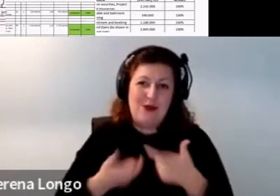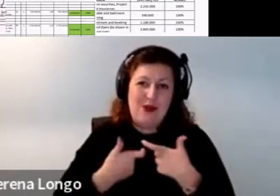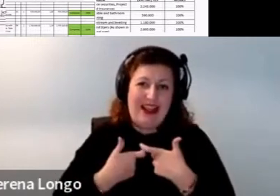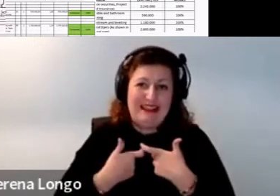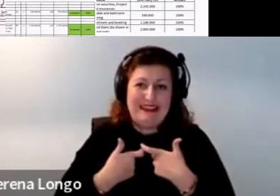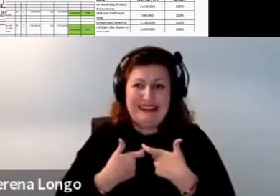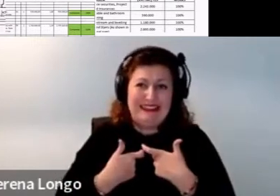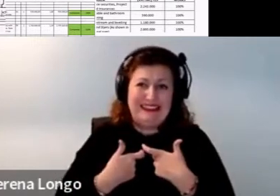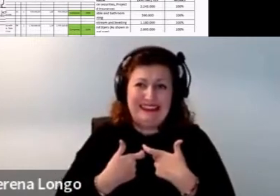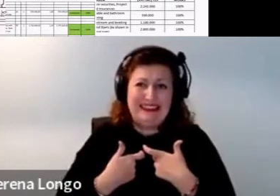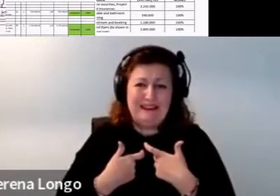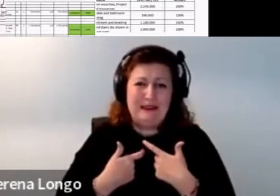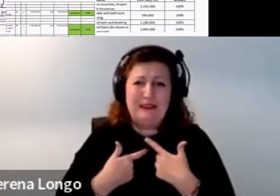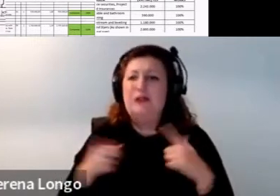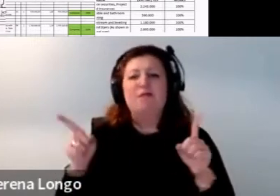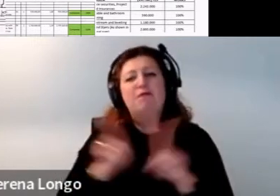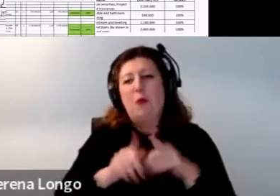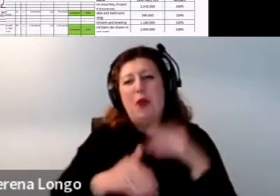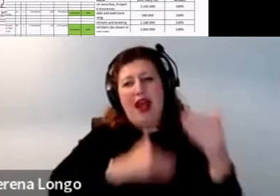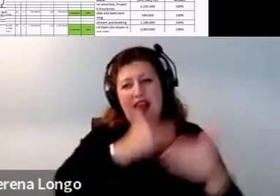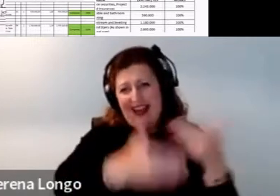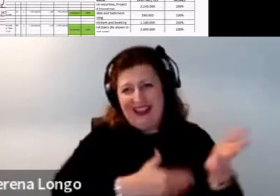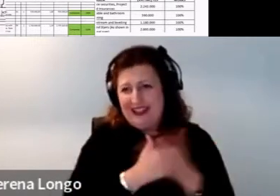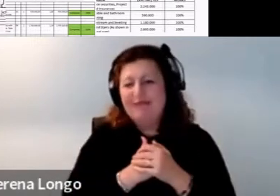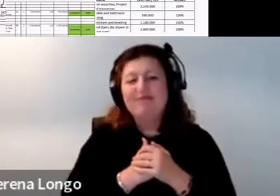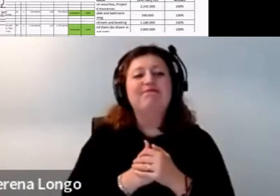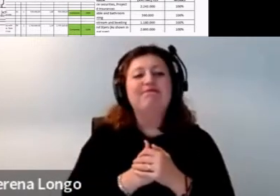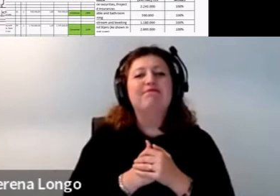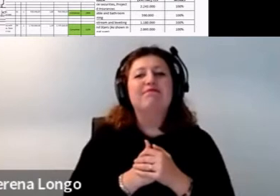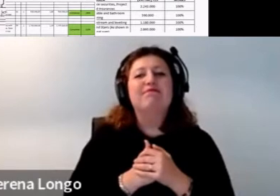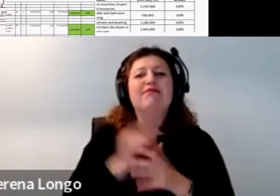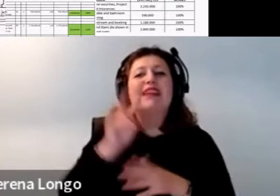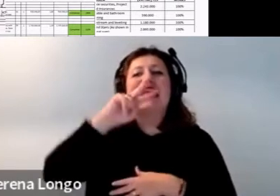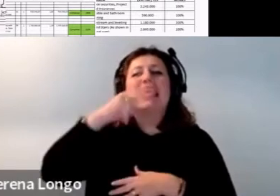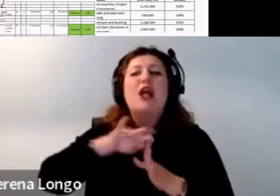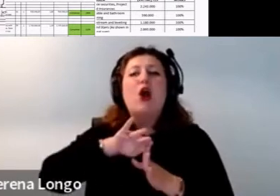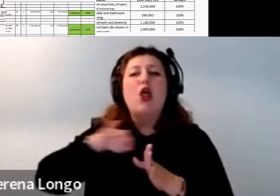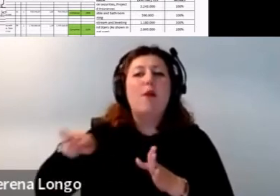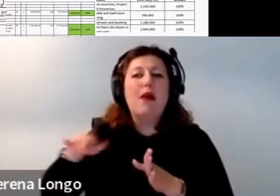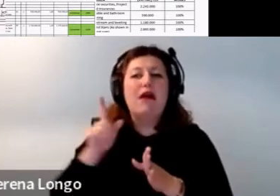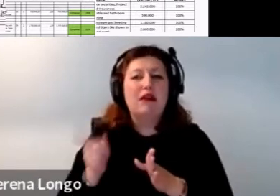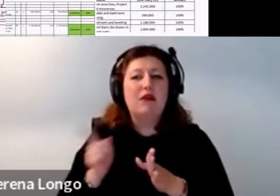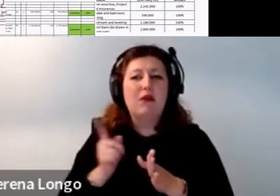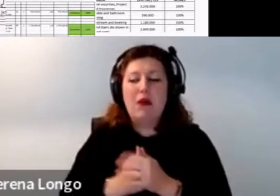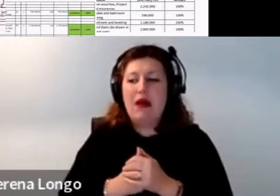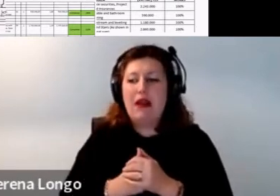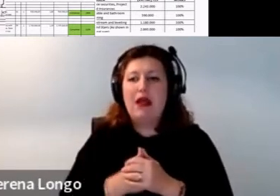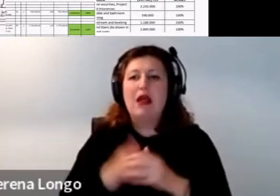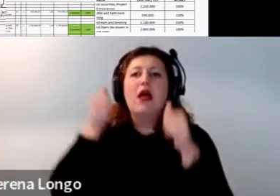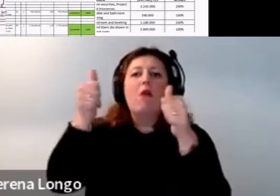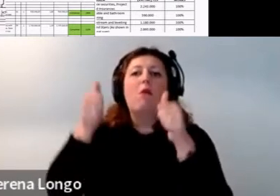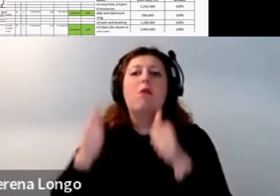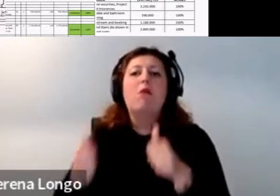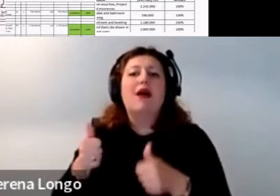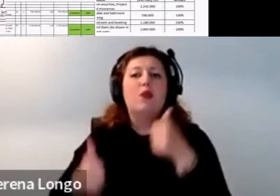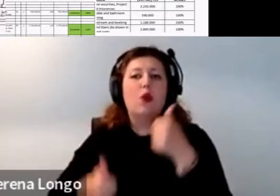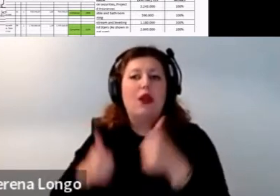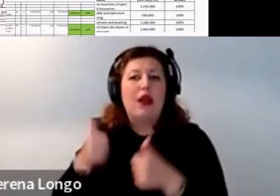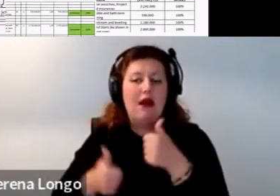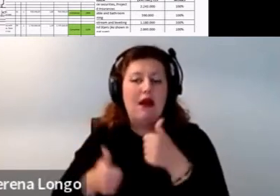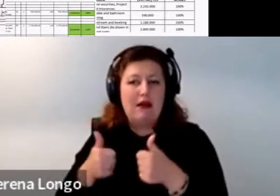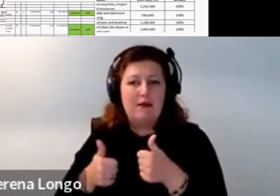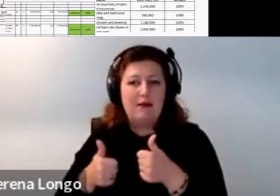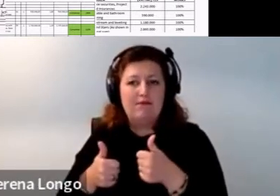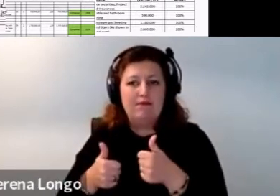grave. Dopodiché la seconda parte sta nel ovviamente creare un bando di gara